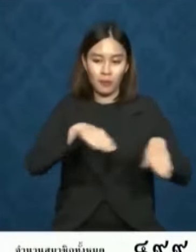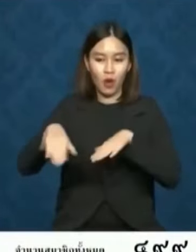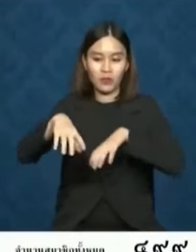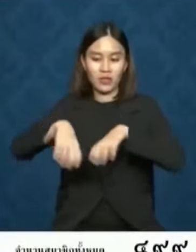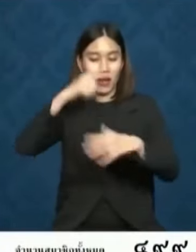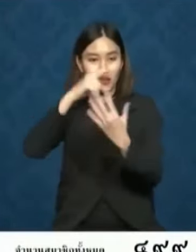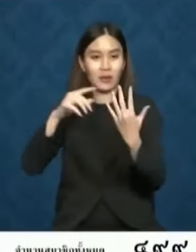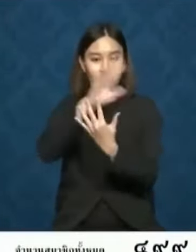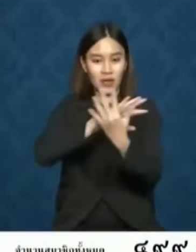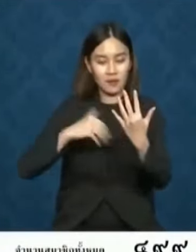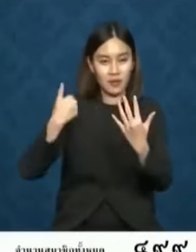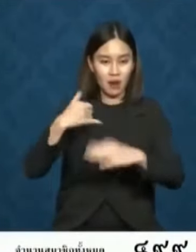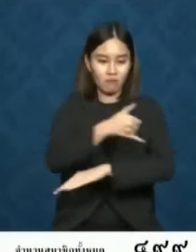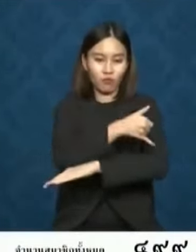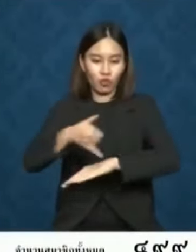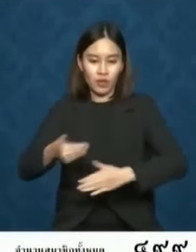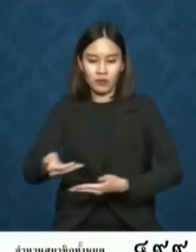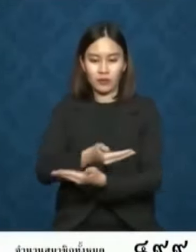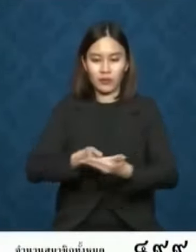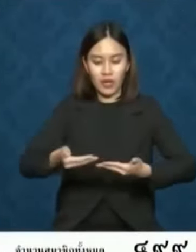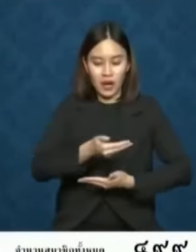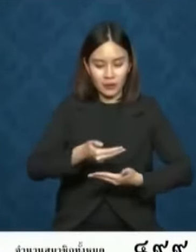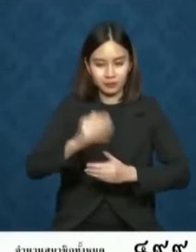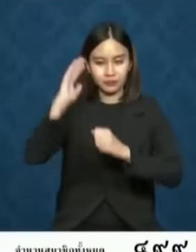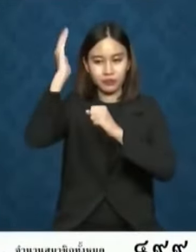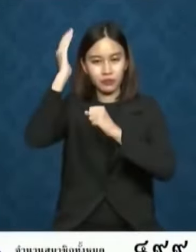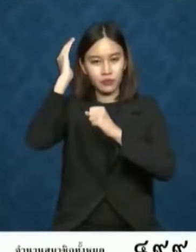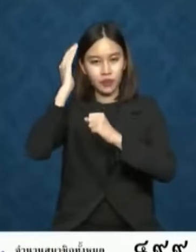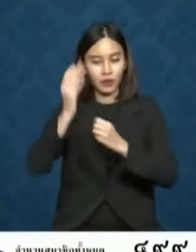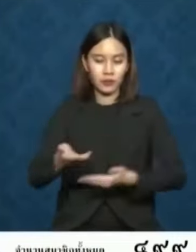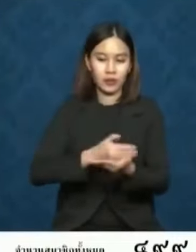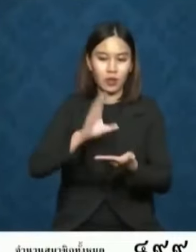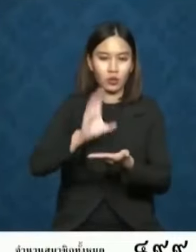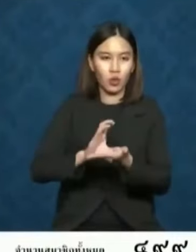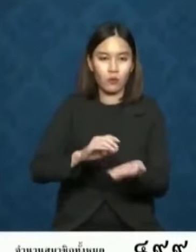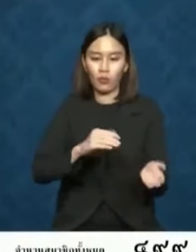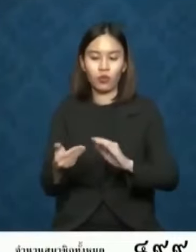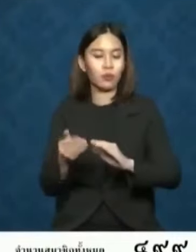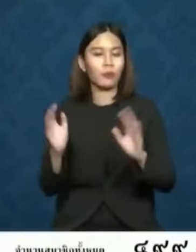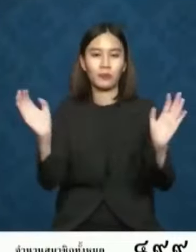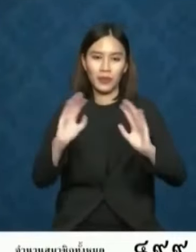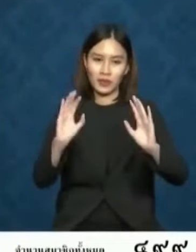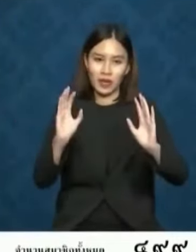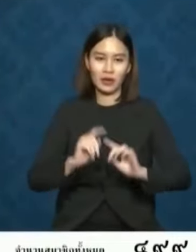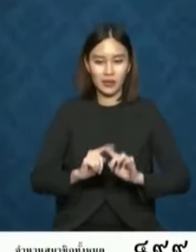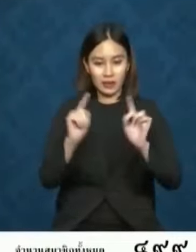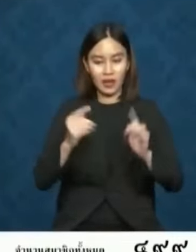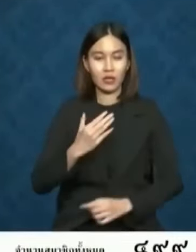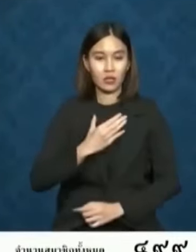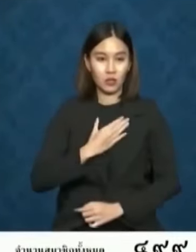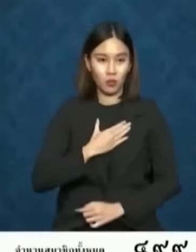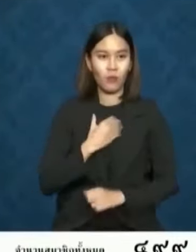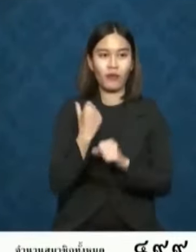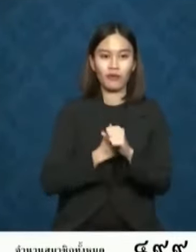ที่การเมืองไทยได้คนแบบสสเท้งอภิปรายดีมากท่านผู้ชมนี่คือการอภิปรายงบประมาณเมื่อวันที่5มกรา